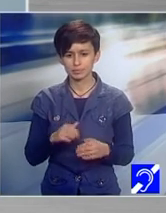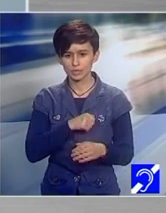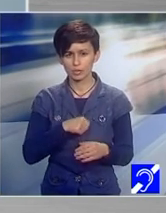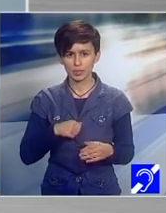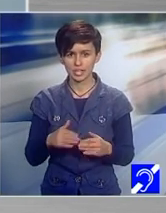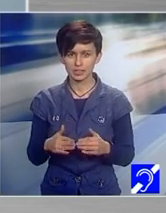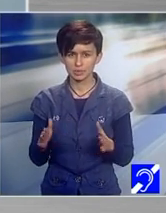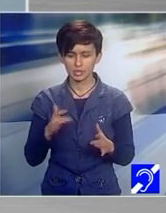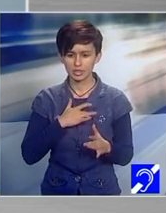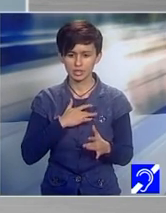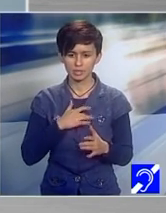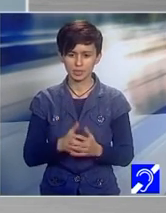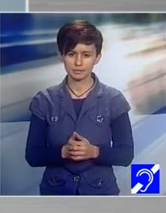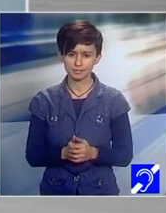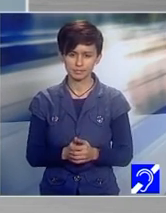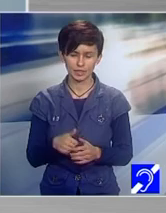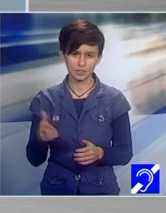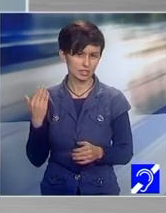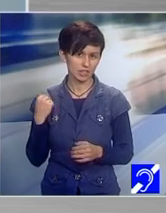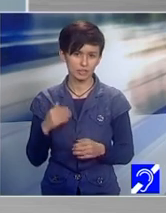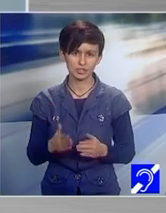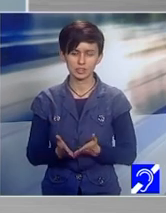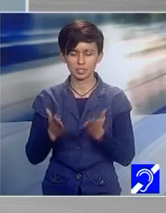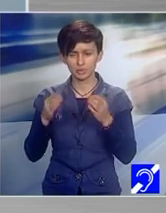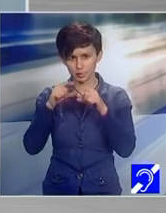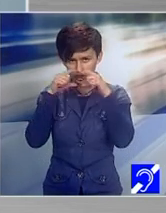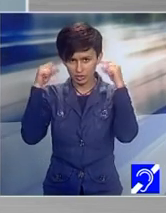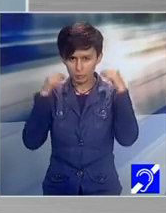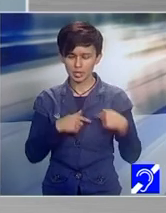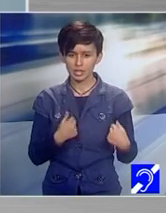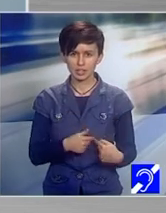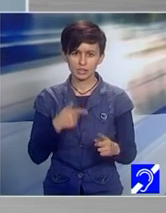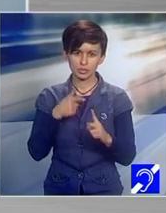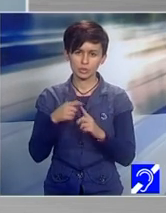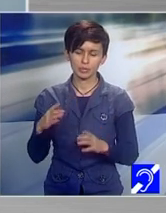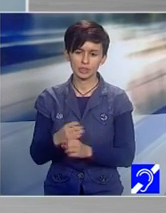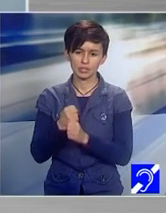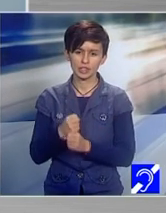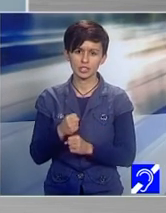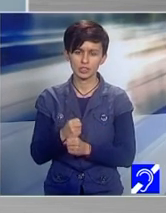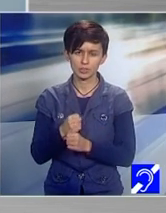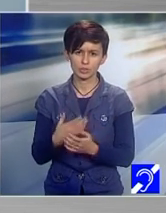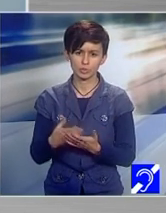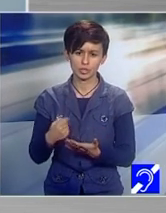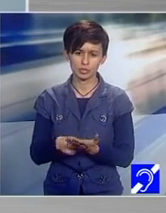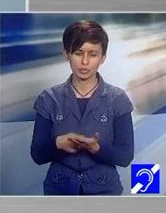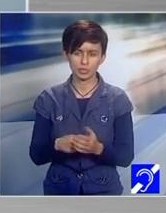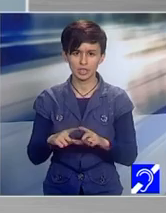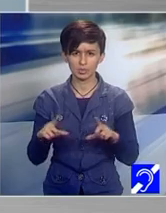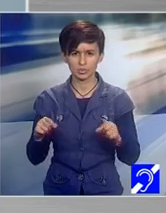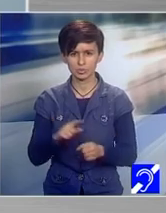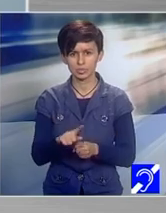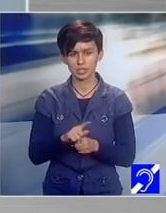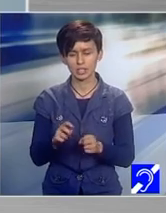a fost marcat, cum se cuvine, printr-un bal caritabil, care a avut ca scop strângerea de fonduri pentru achiziționarea unei truse de